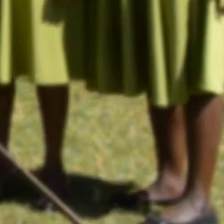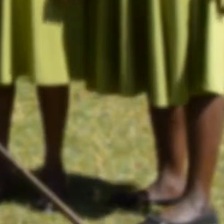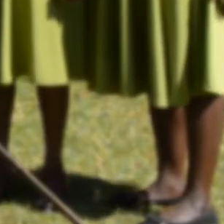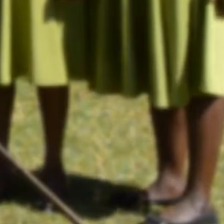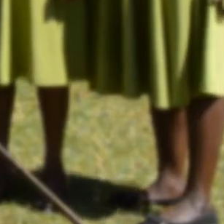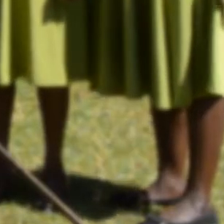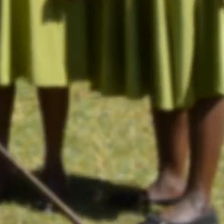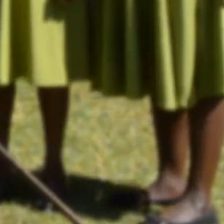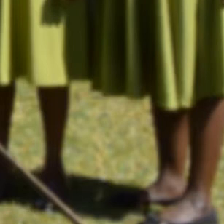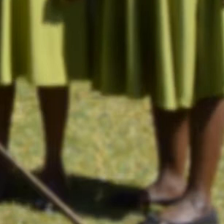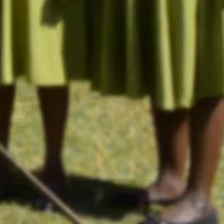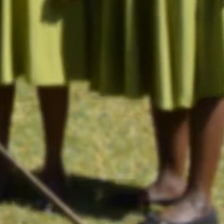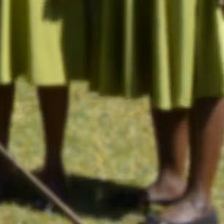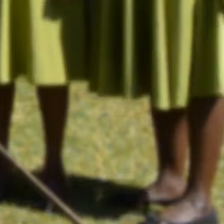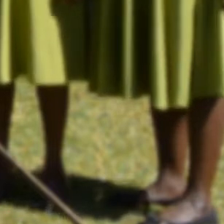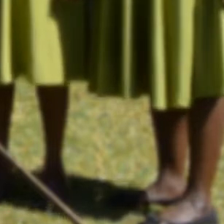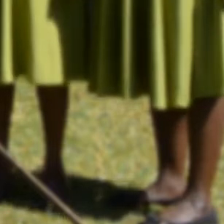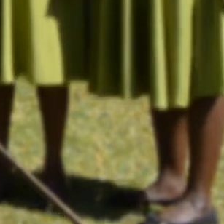Dinoda rimire moto